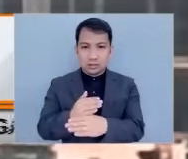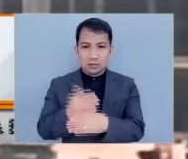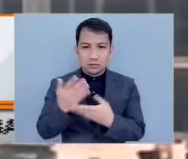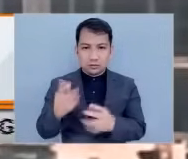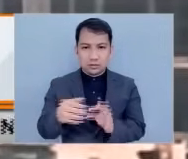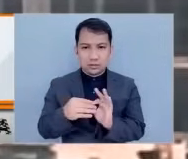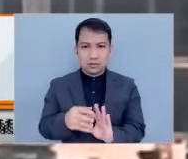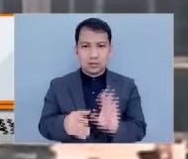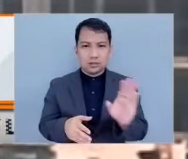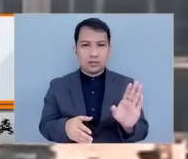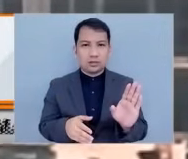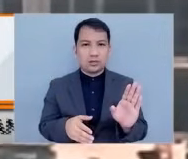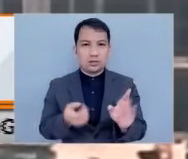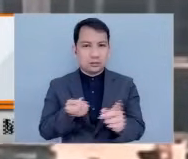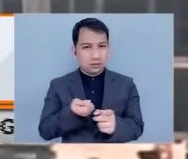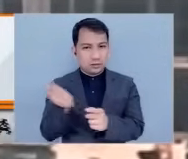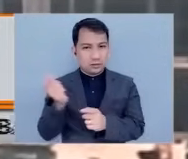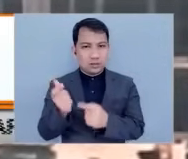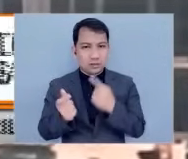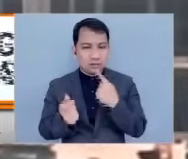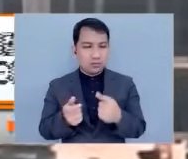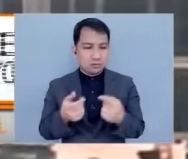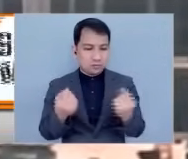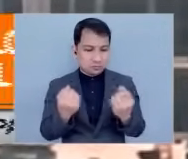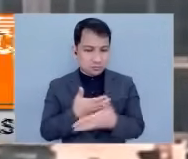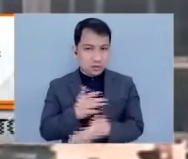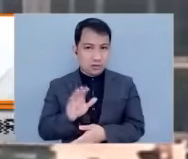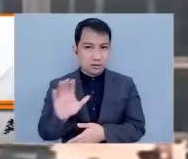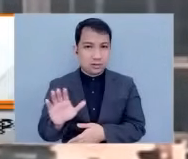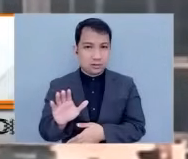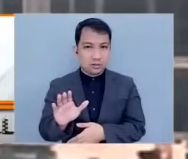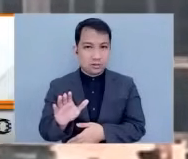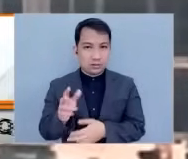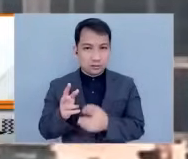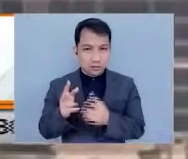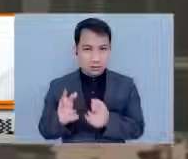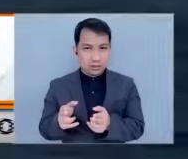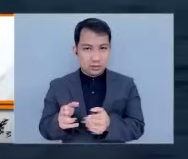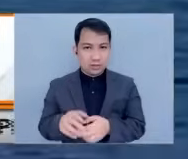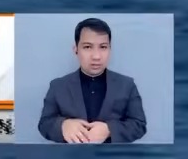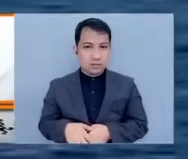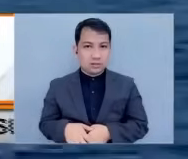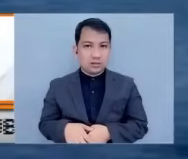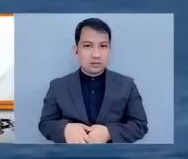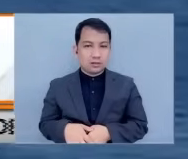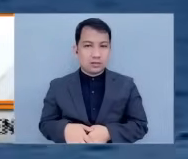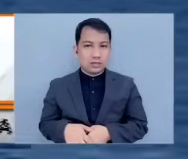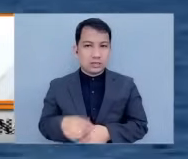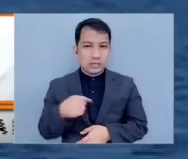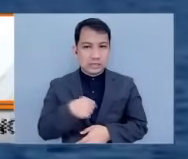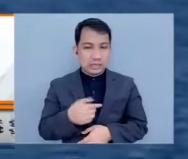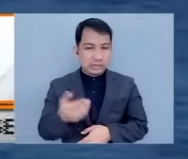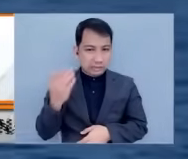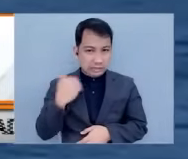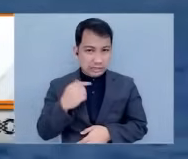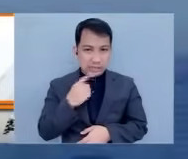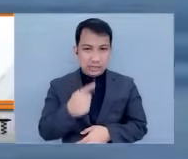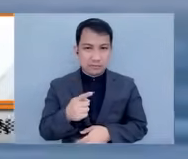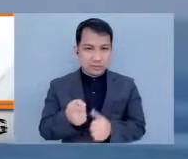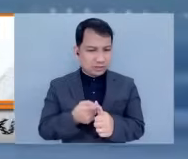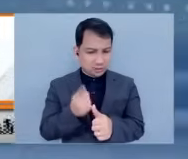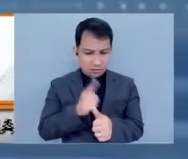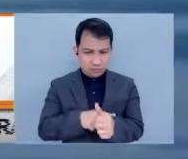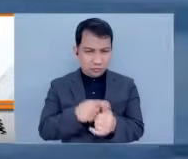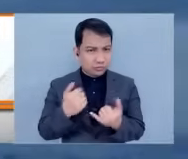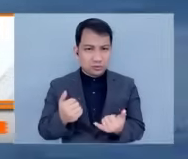na rin nila. No? Siguro natatakot na rin silang putulin. Oo, di ba? Naalala ko, pinutol. Hindi ito ang unang beses na naglagay